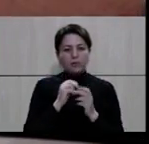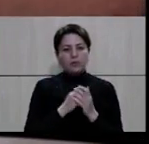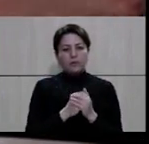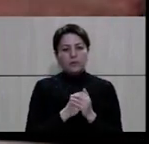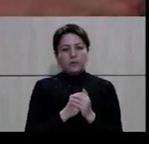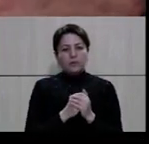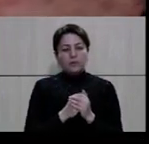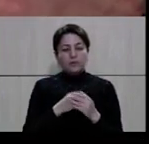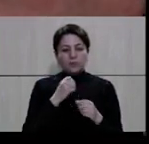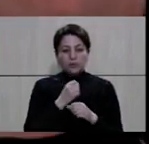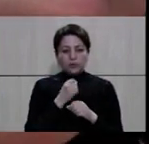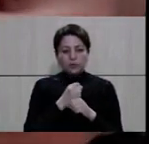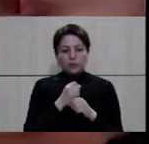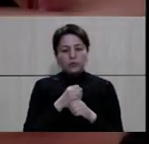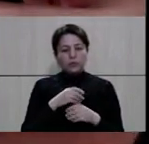ish unumi